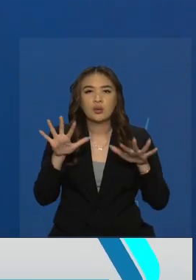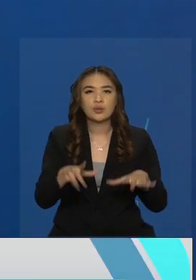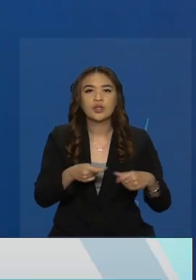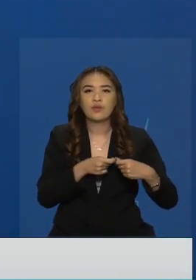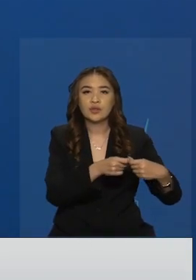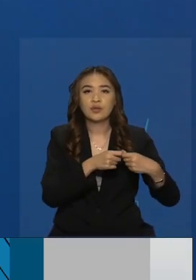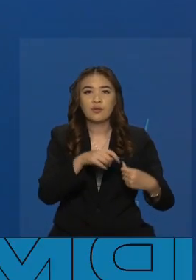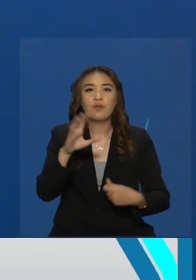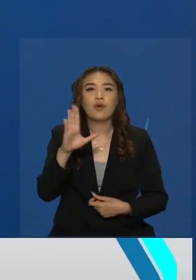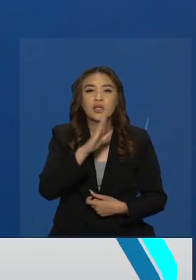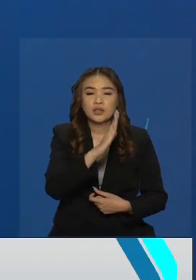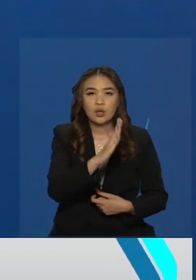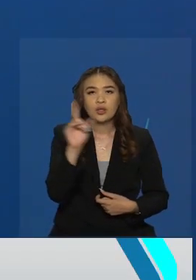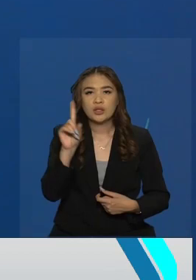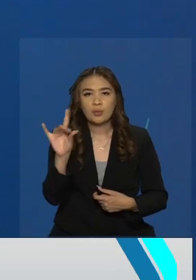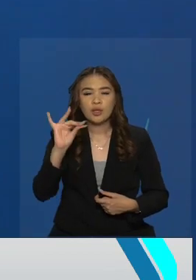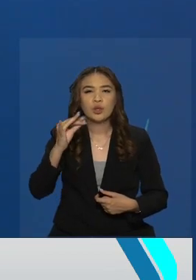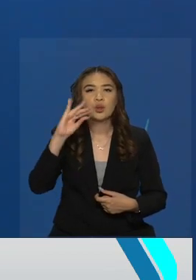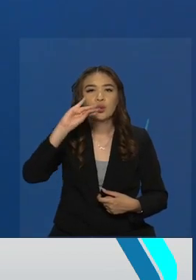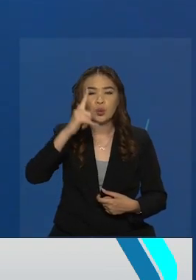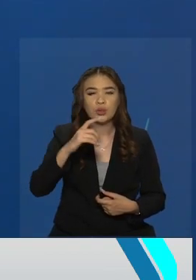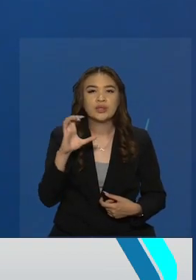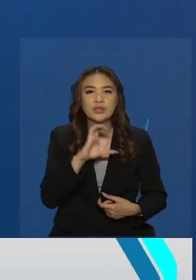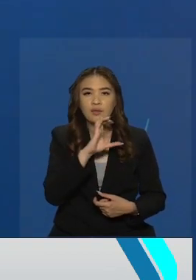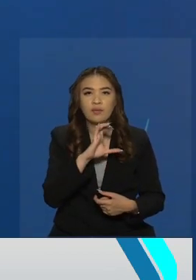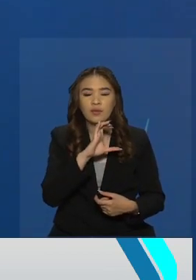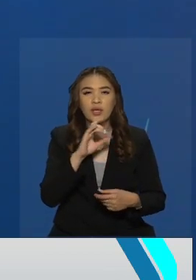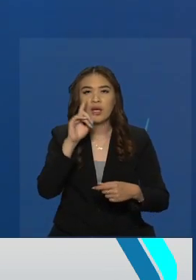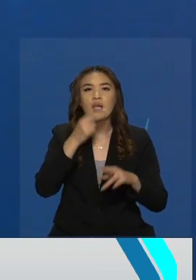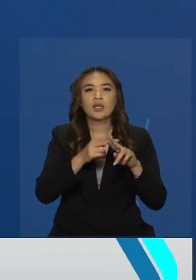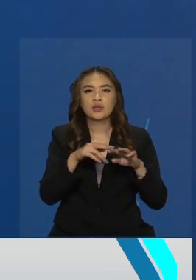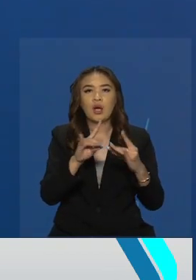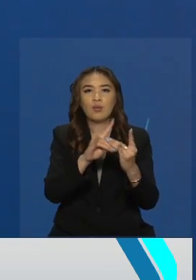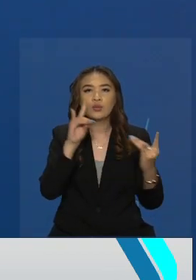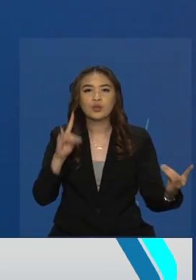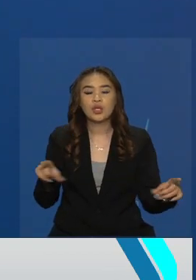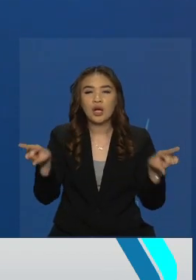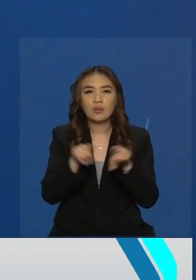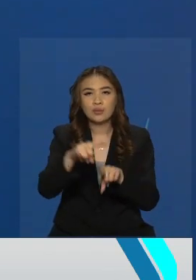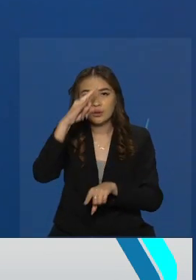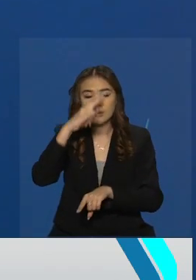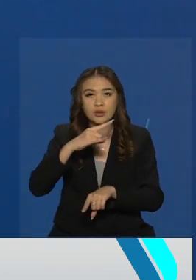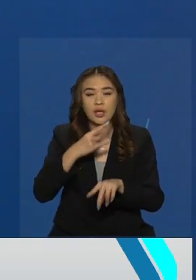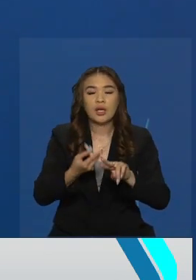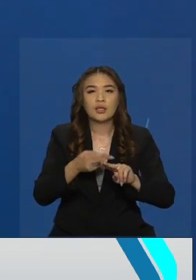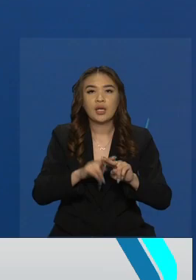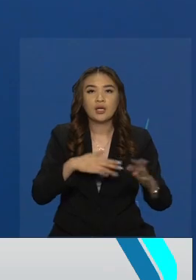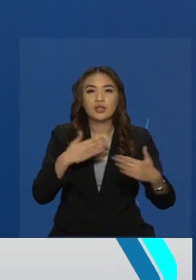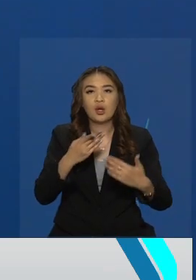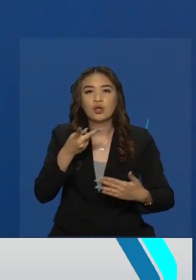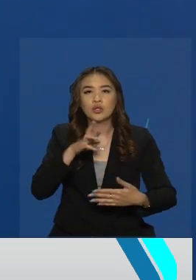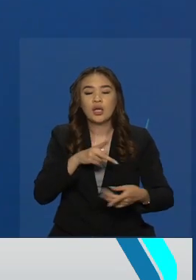Восток с западом и юг-севером Казахстан становится неким мостом для межгосударственного и даже межрегионального диалога